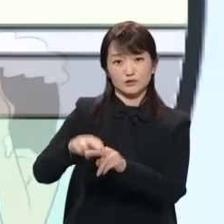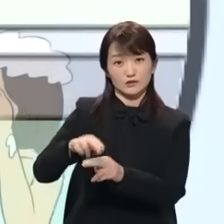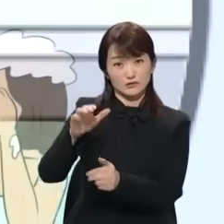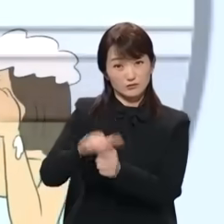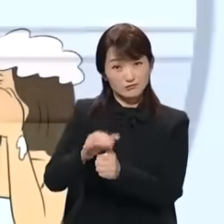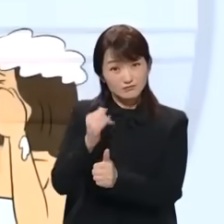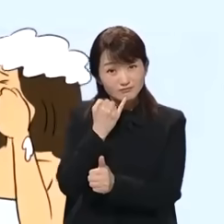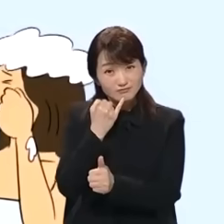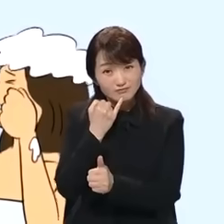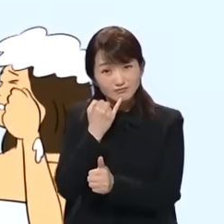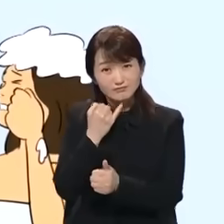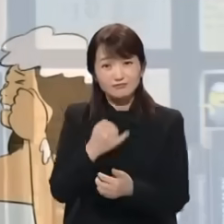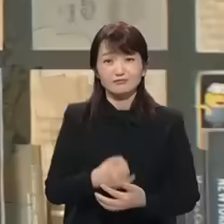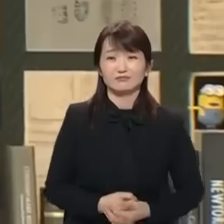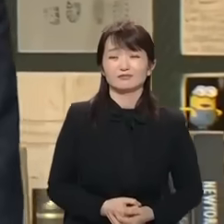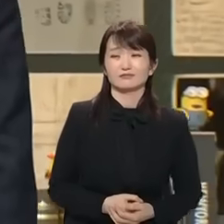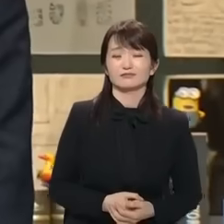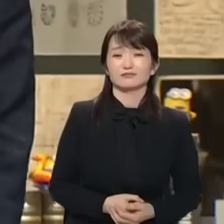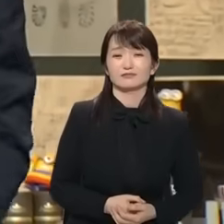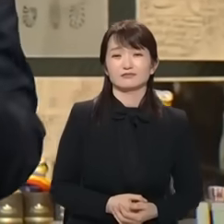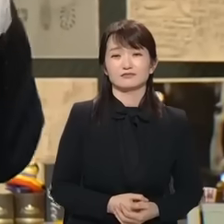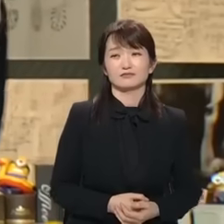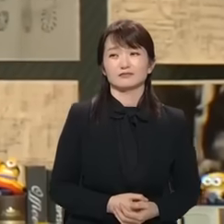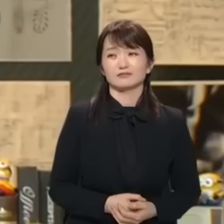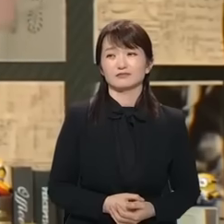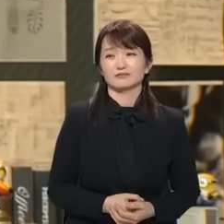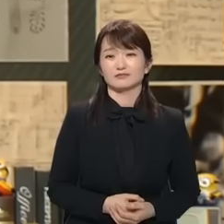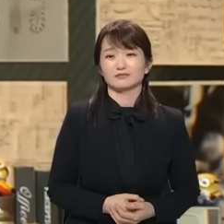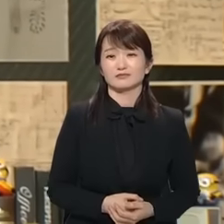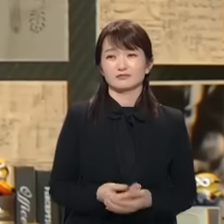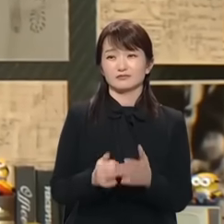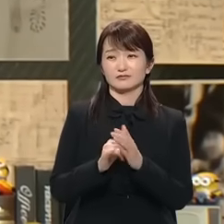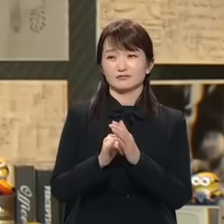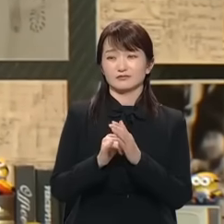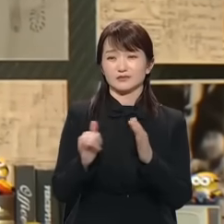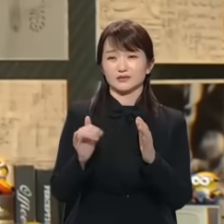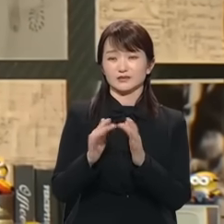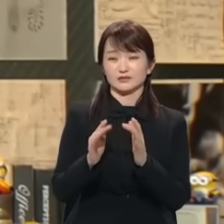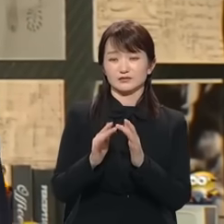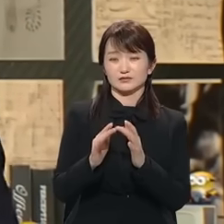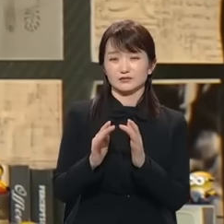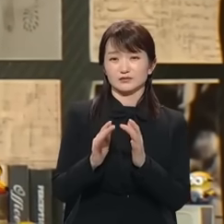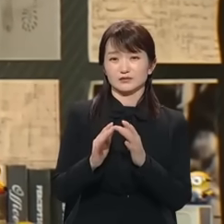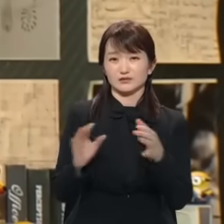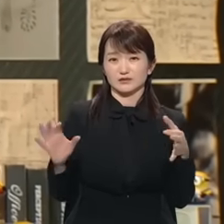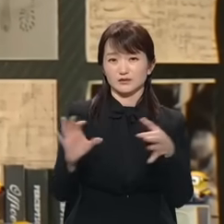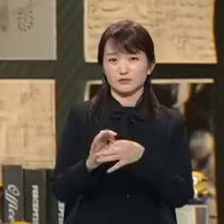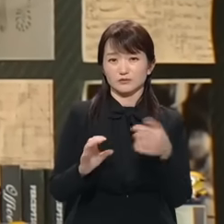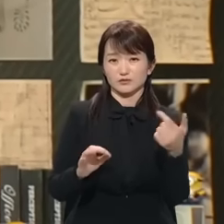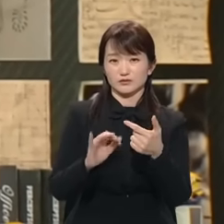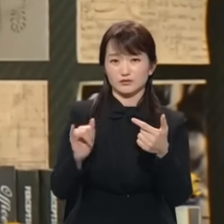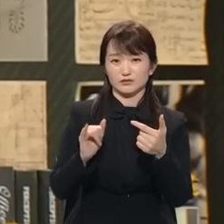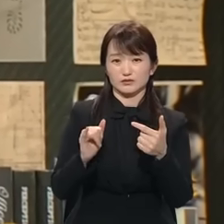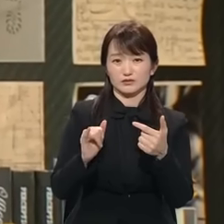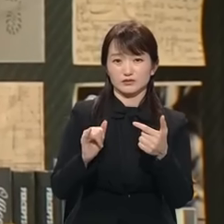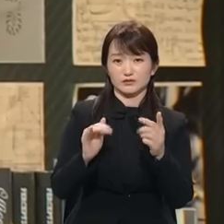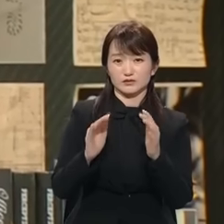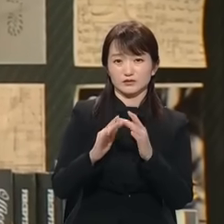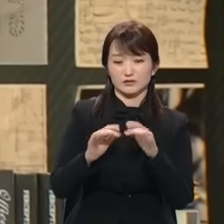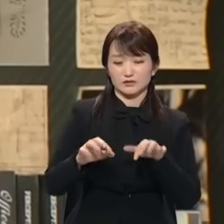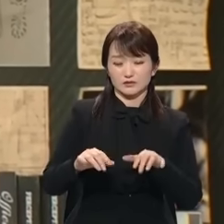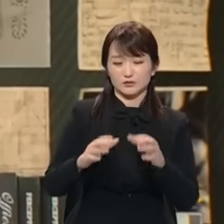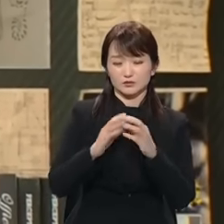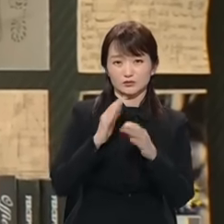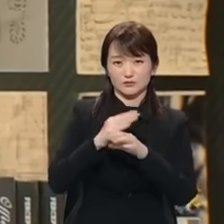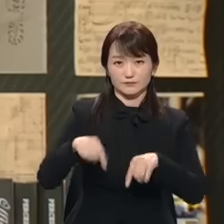물어보셨습니다 좋습니다 속도 좀 내 보죠 지금 어 우리 가족 여러분들 6천 여분 함께하고 계신데요 채팅창에로 함께 참여해